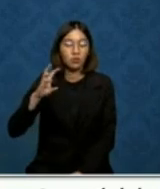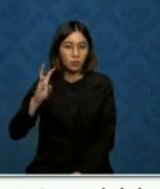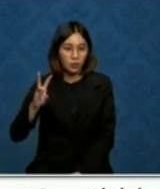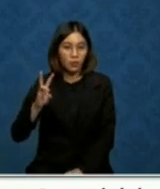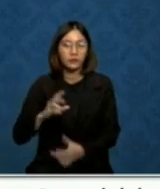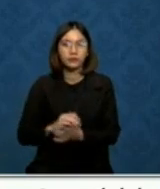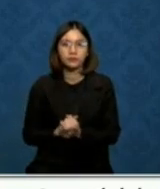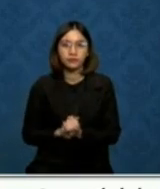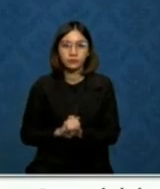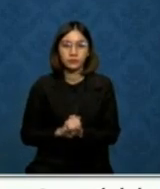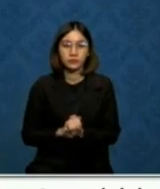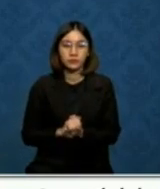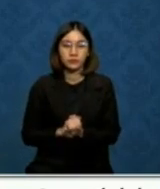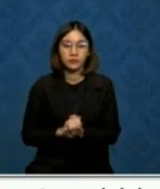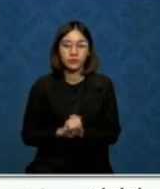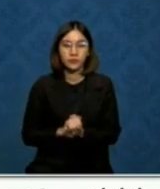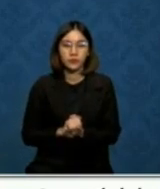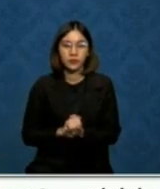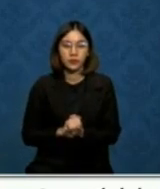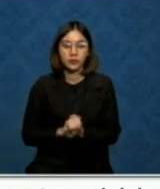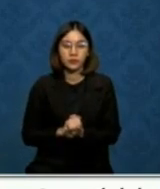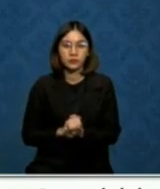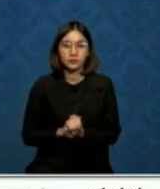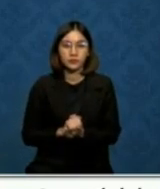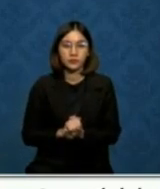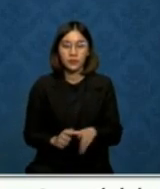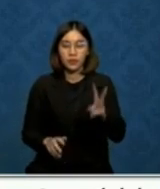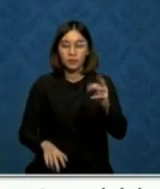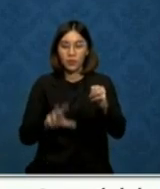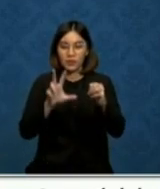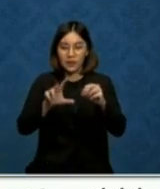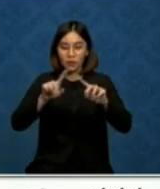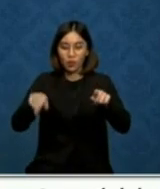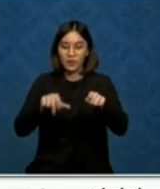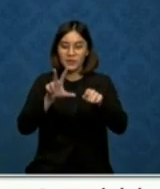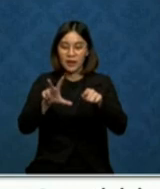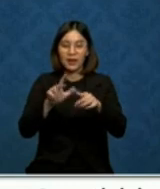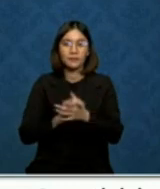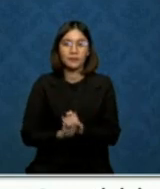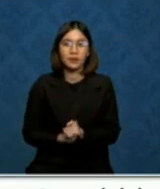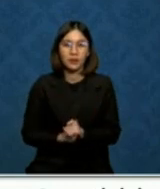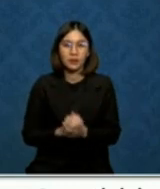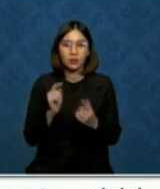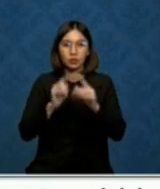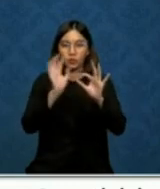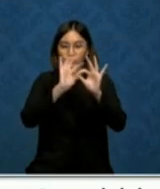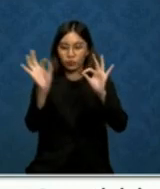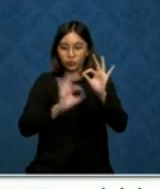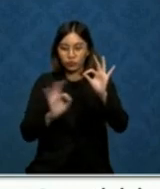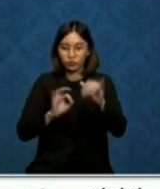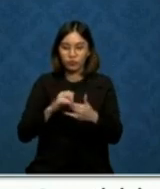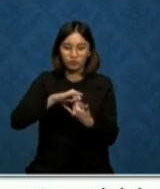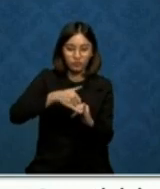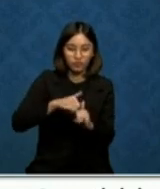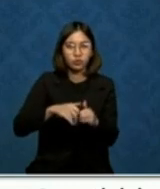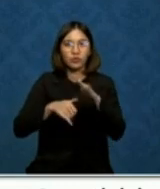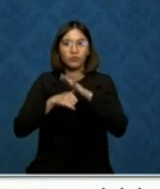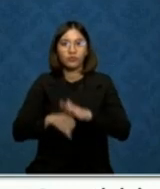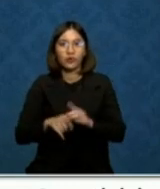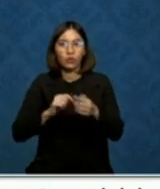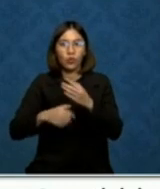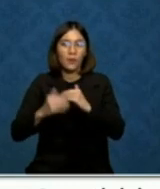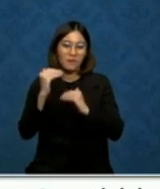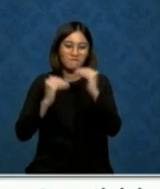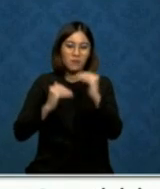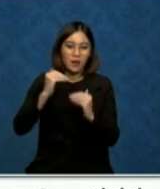General Act on Equal Treatment นะคะโดยภายใต้มาตรา3วงเล็บ3นะระบุไว้ว่าการคุกคามถือว่าเป็นการเลือกปฏิบัติเมื่อมี